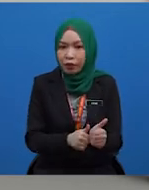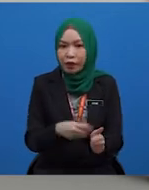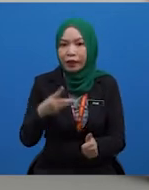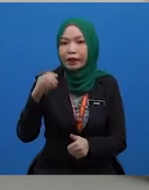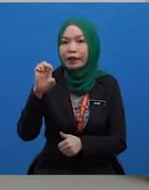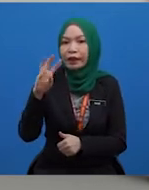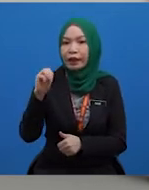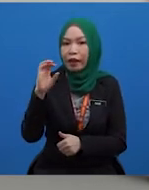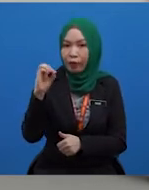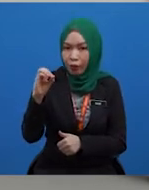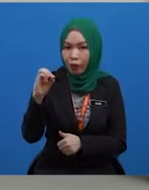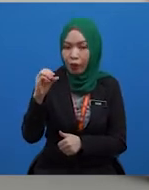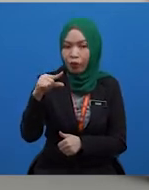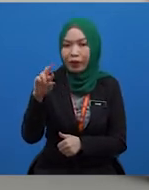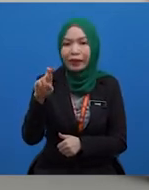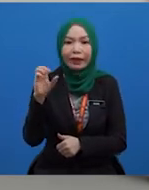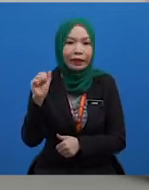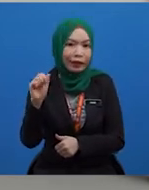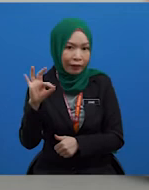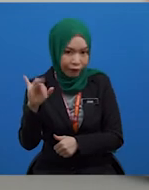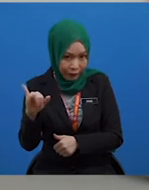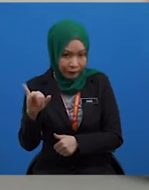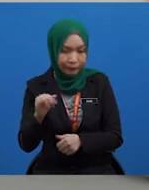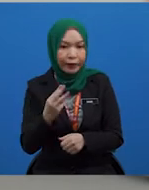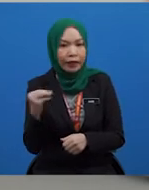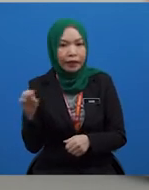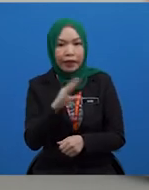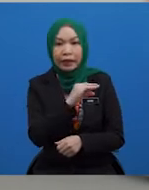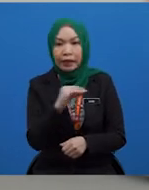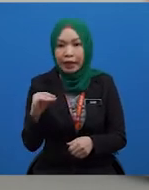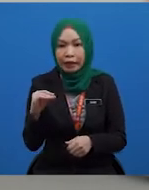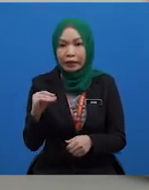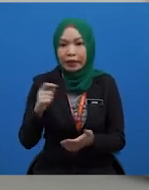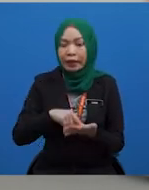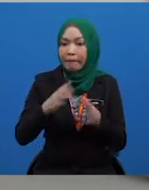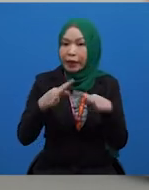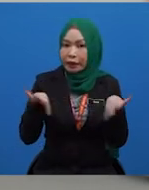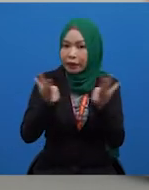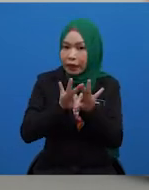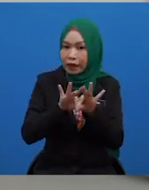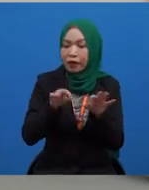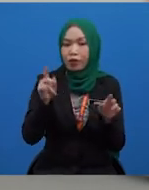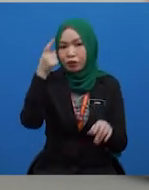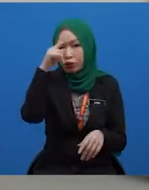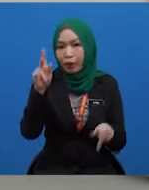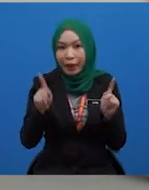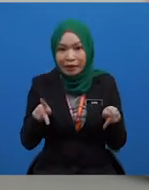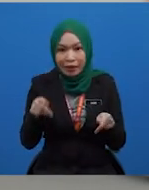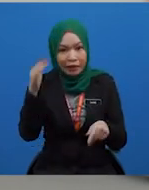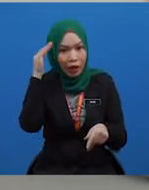penting diketahui oleh semua pelajar sebelum asas-asas segmentasi yang lain boleh